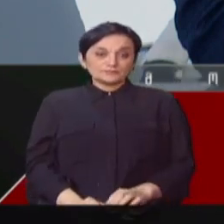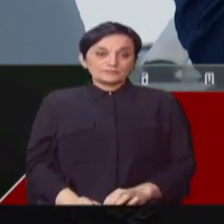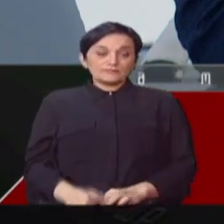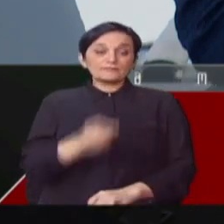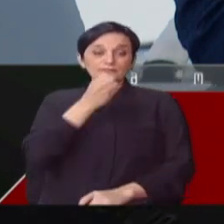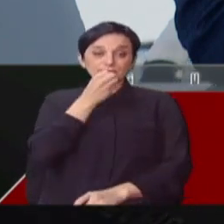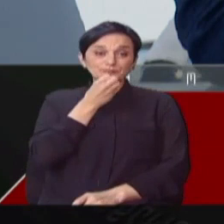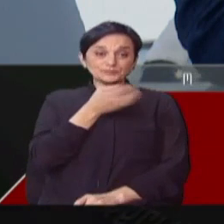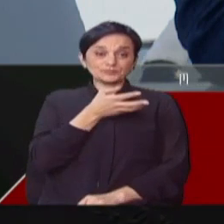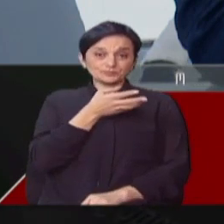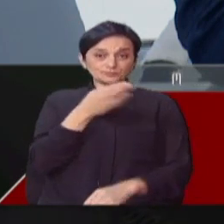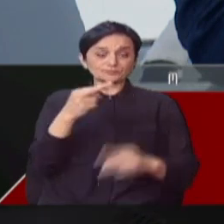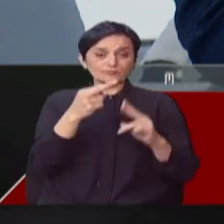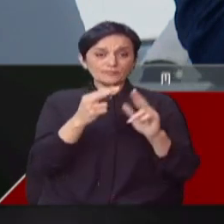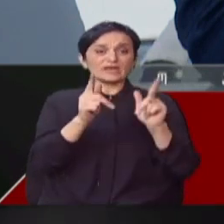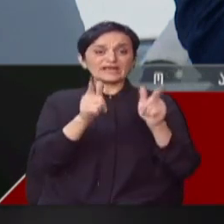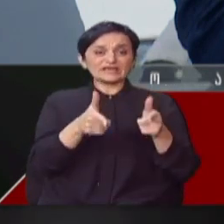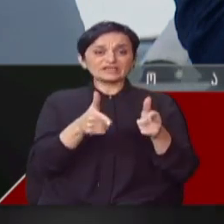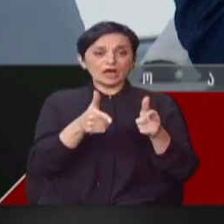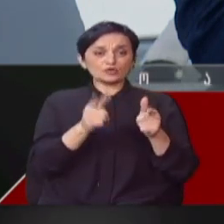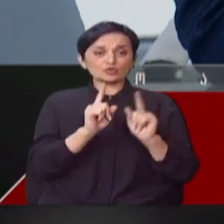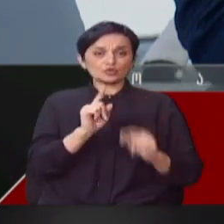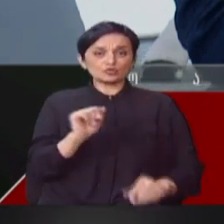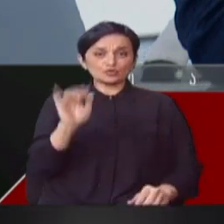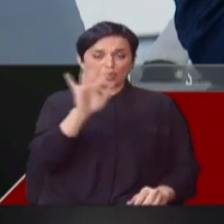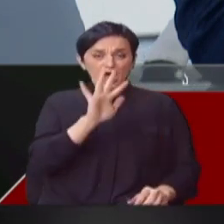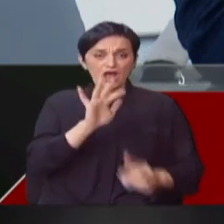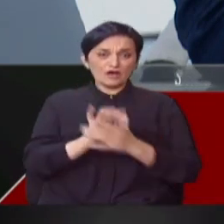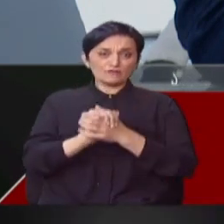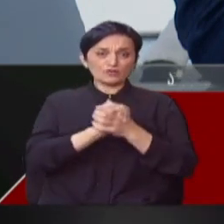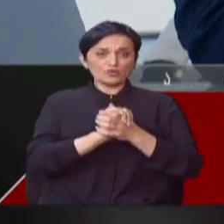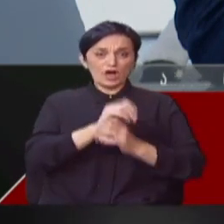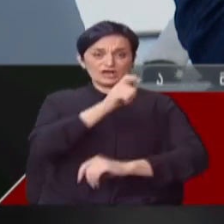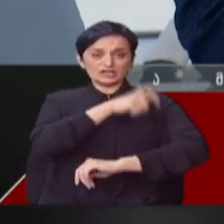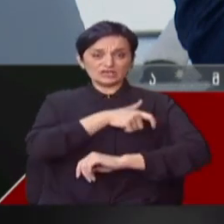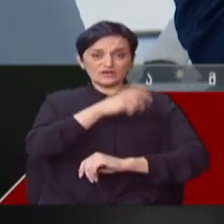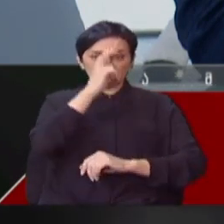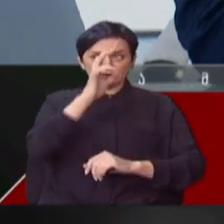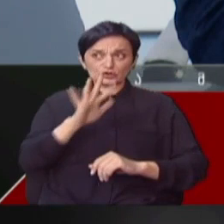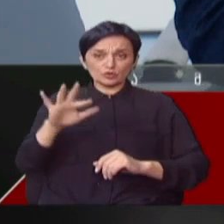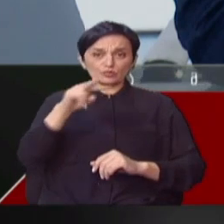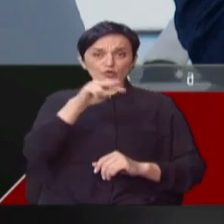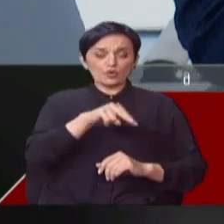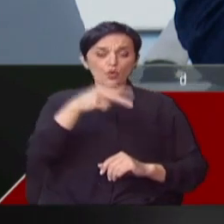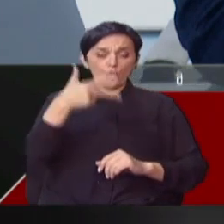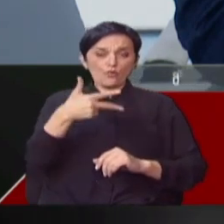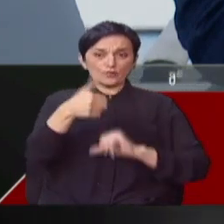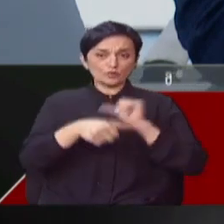Კი ბატონო, გიდასტურებთ იმას, რომ ევროკავშირის წევრმა სახელმწიფოებმა 2020